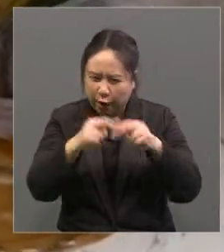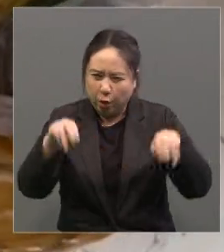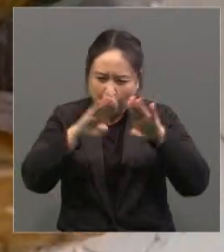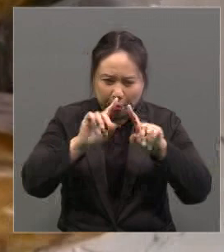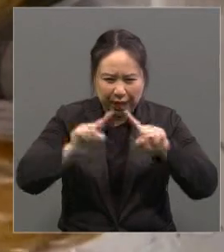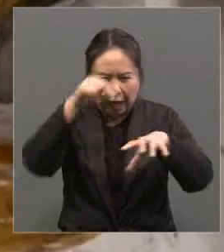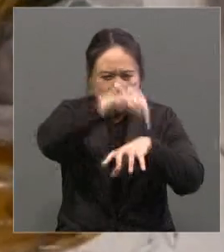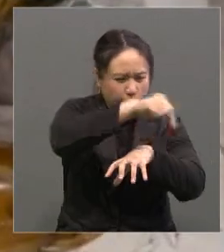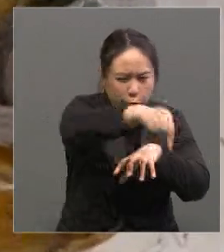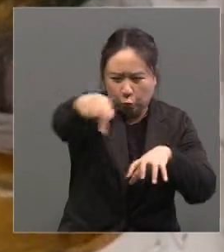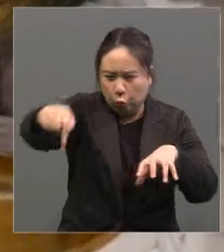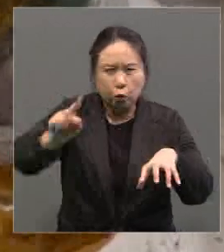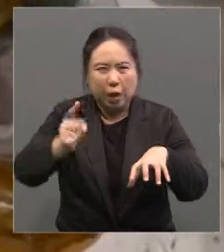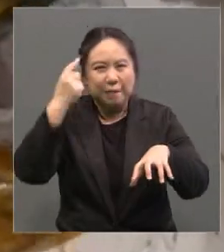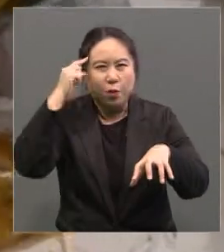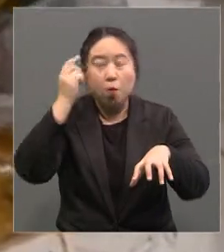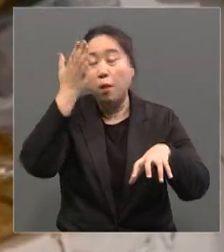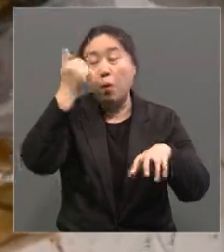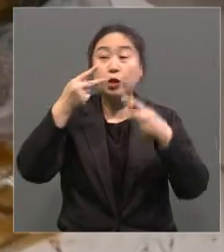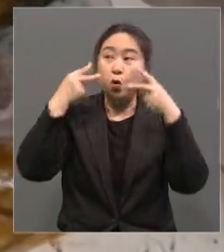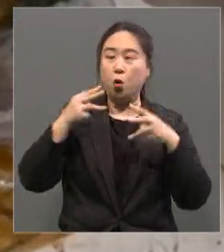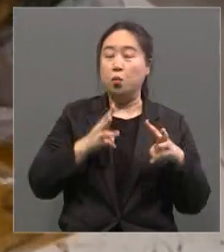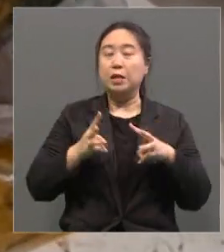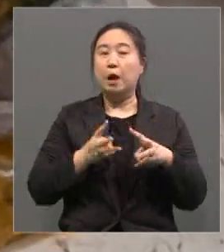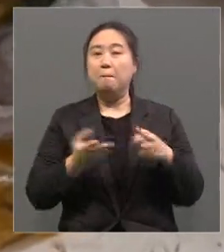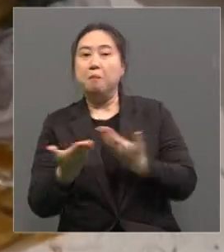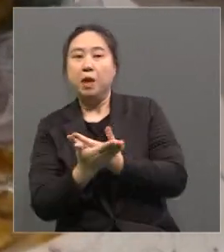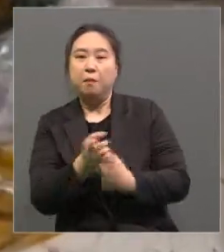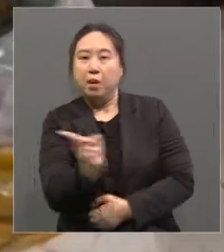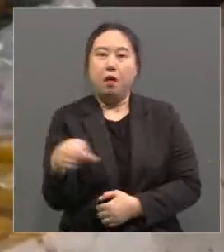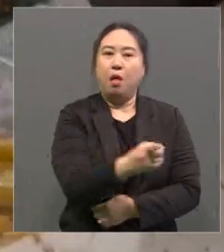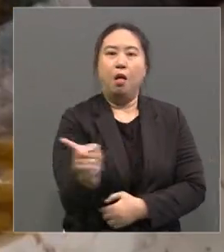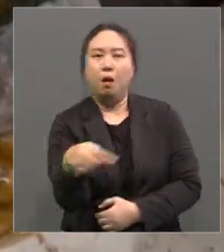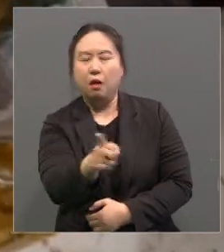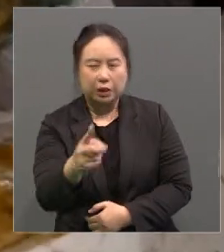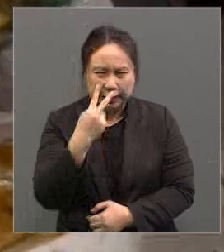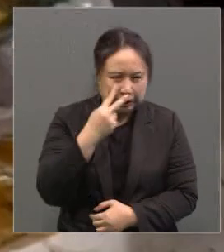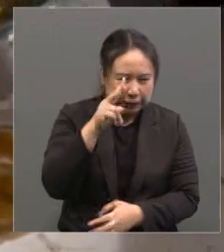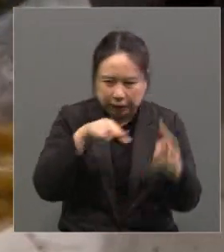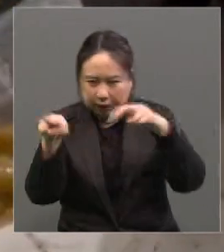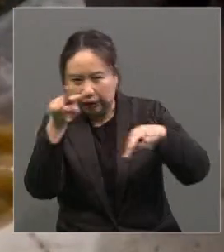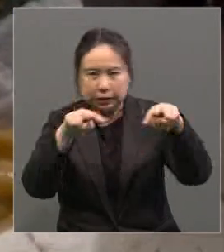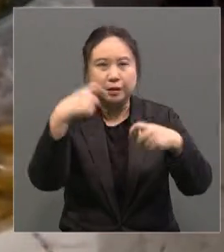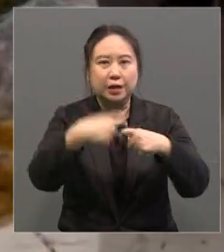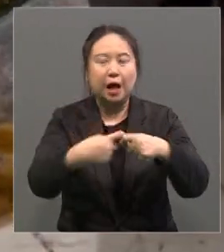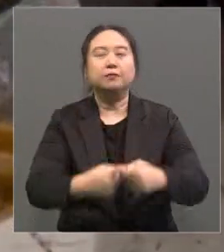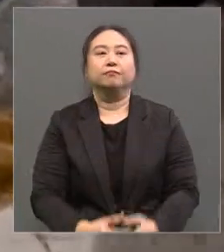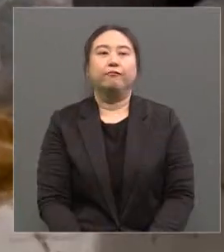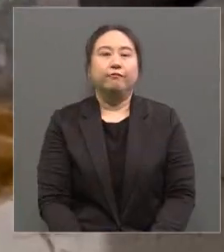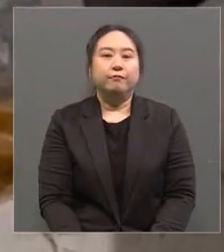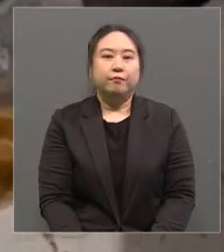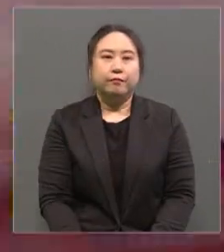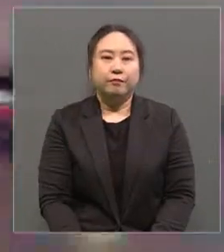นื่องจากว่าคนร้ายเองก็เปลี่ยนวิธีการติดต่อซึ่งมันทำให้ยากต่อการเช็คนะครับจังหวะ